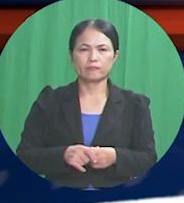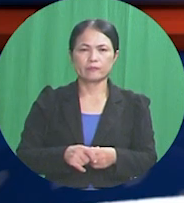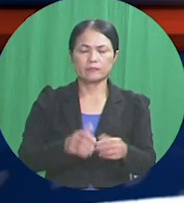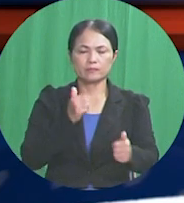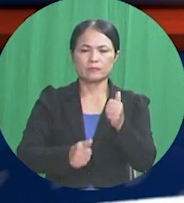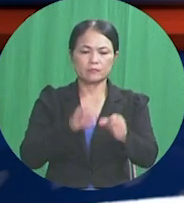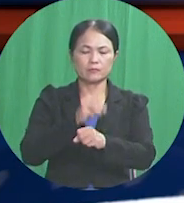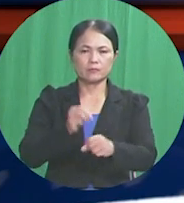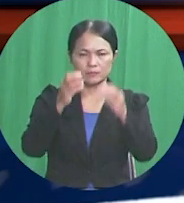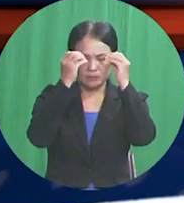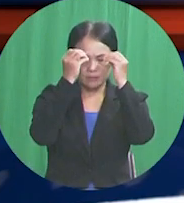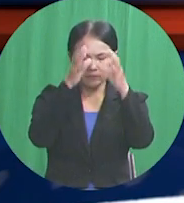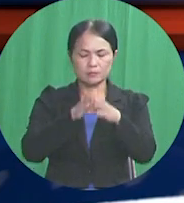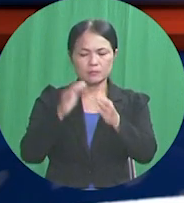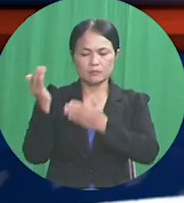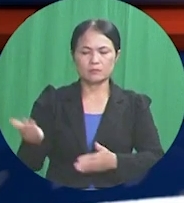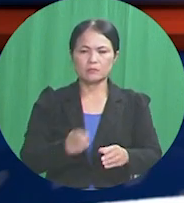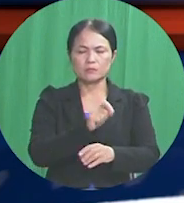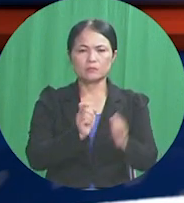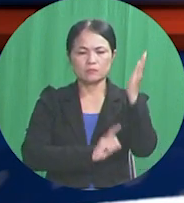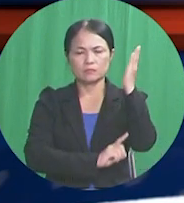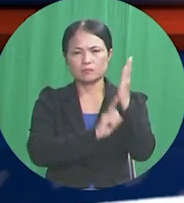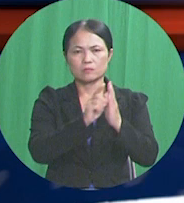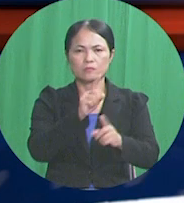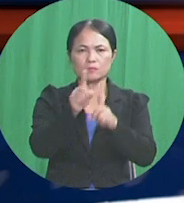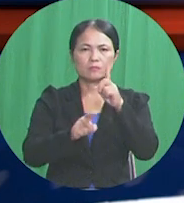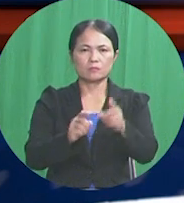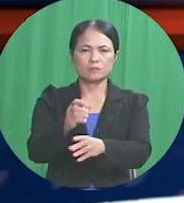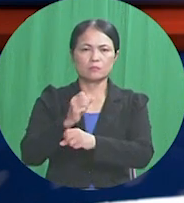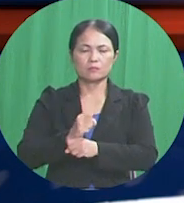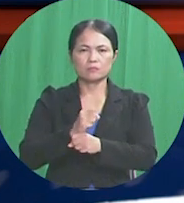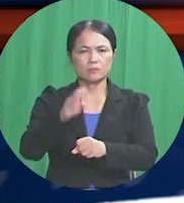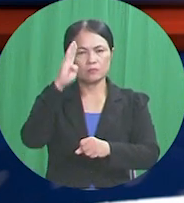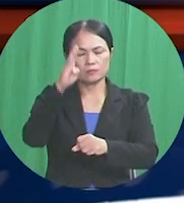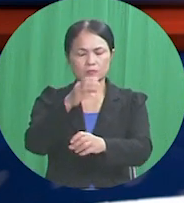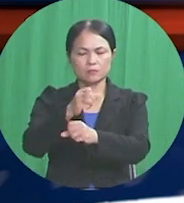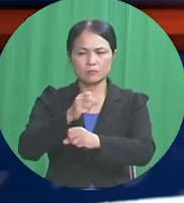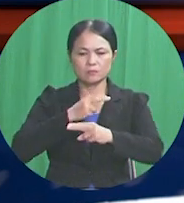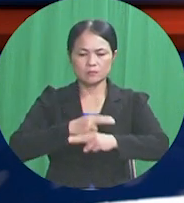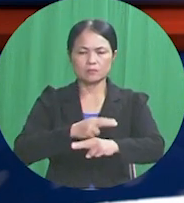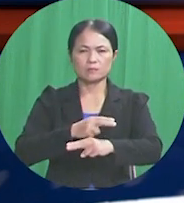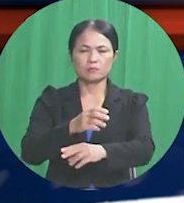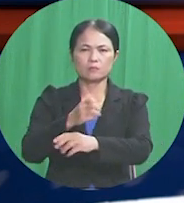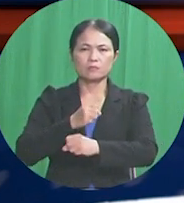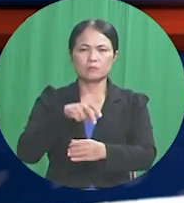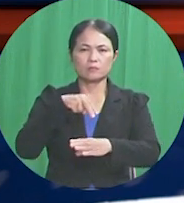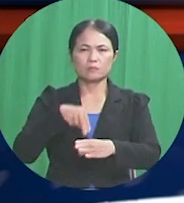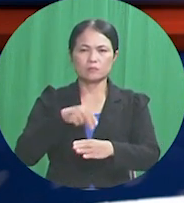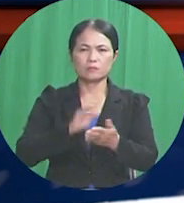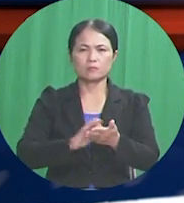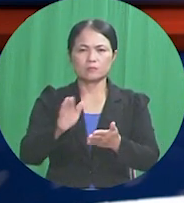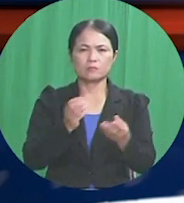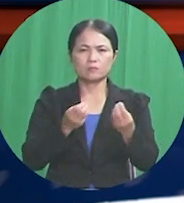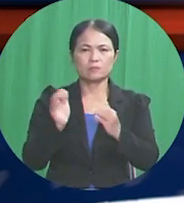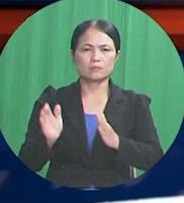รัฐมนตรีกระทรวงปอดเมียนอันเจิงดำดำเชื้อนังสูสกตุกกองกำลังบัญชีการทานอังกฤษดาวกำปองชอเจิงสำอาดได้ด